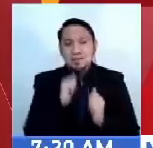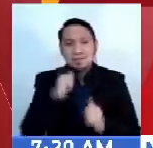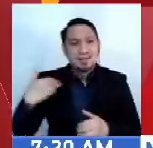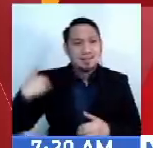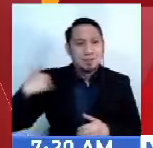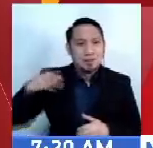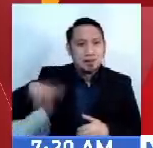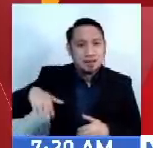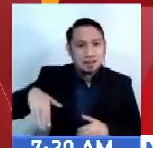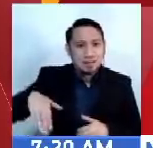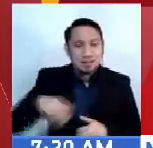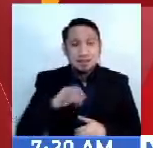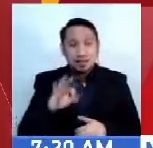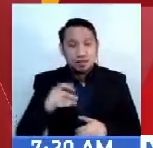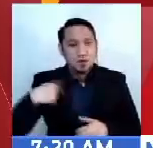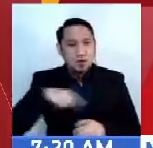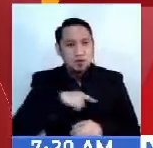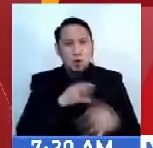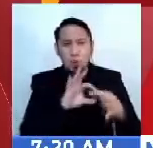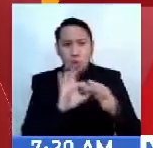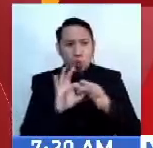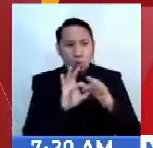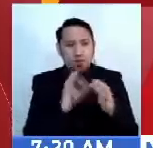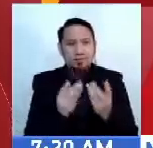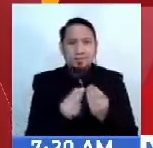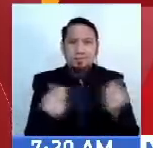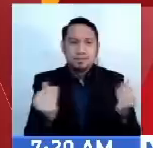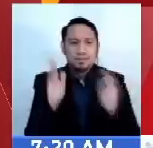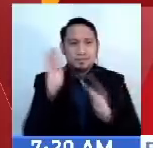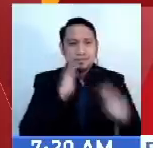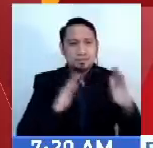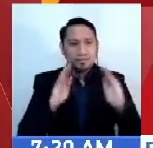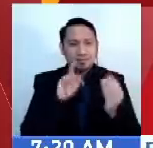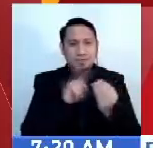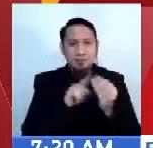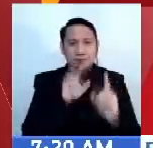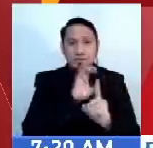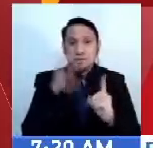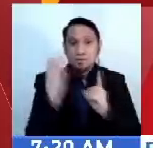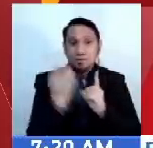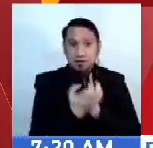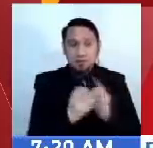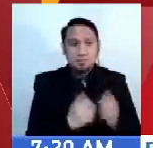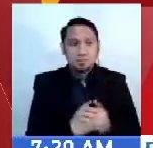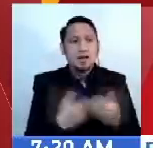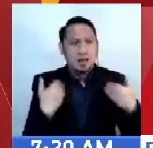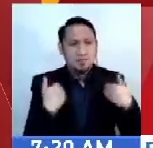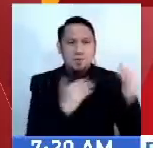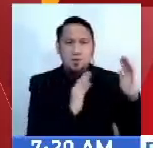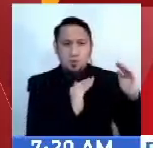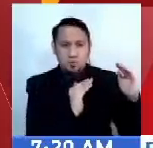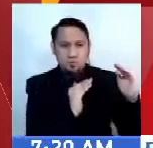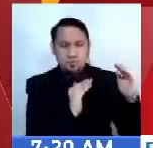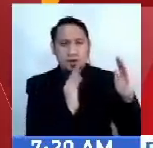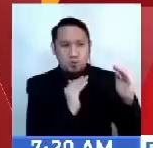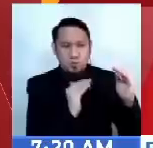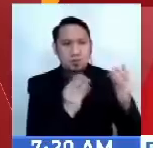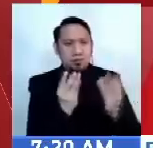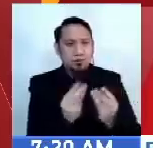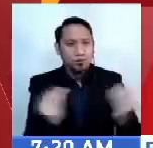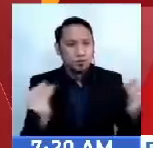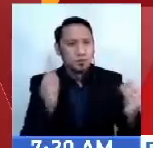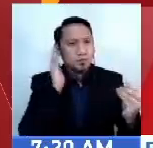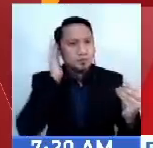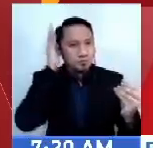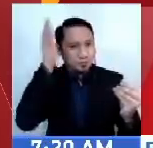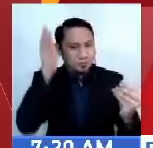Kapag nagkapit-bisig tayo para solusyonan ang problema ng climate change, may pag-asa pa tayong gumising sa mas magandang